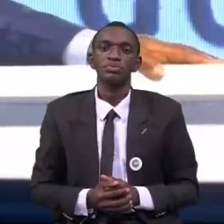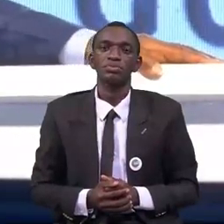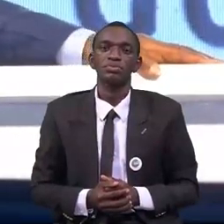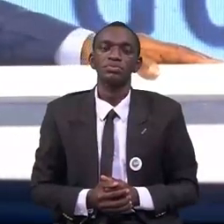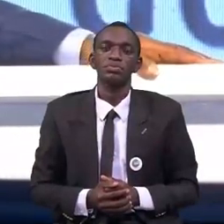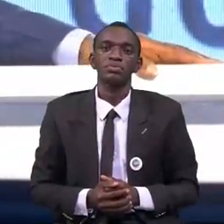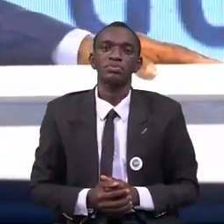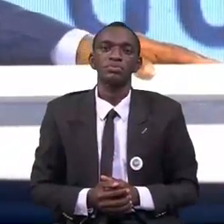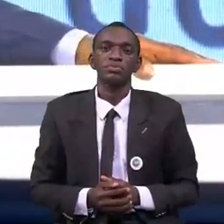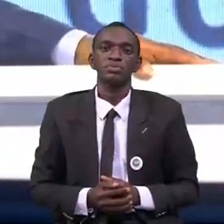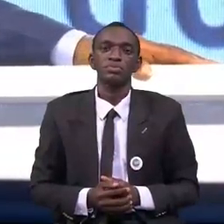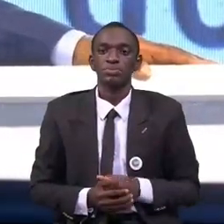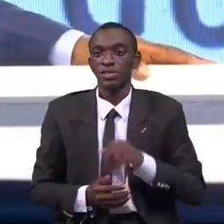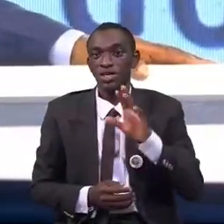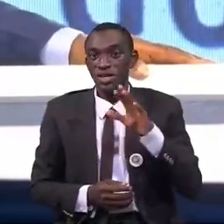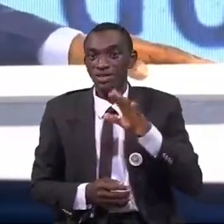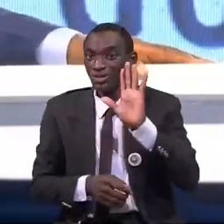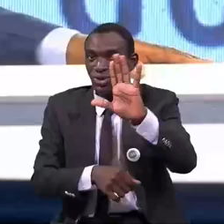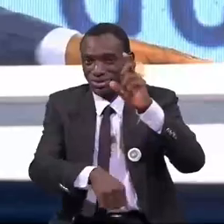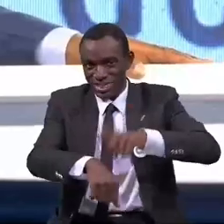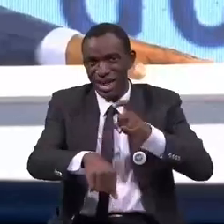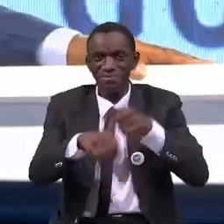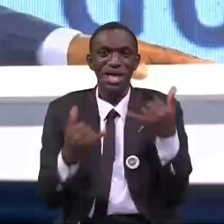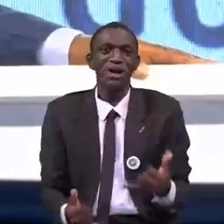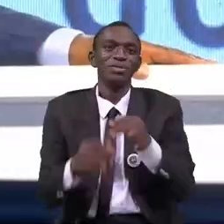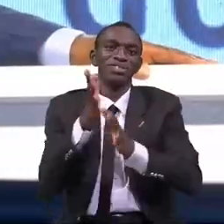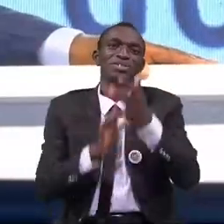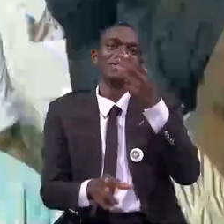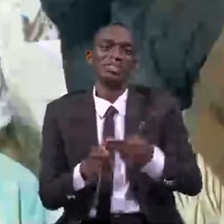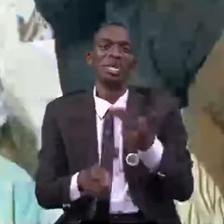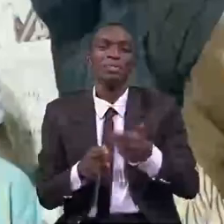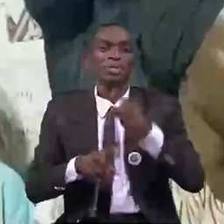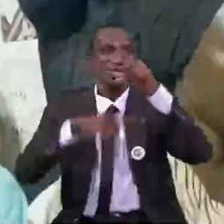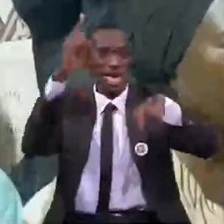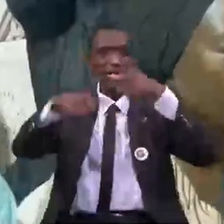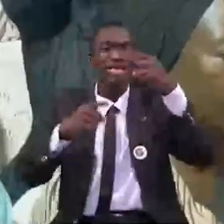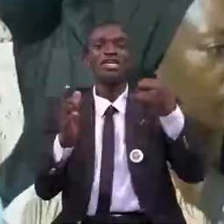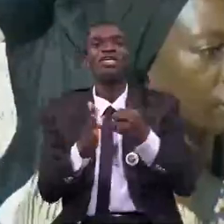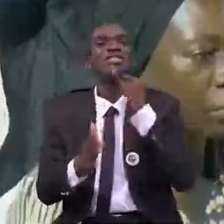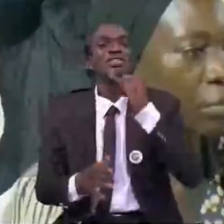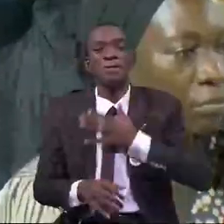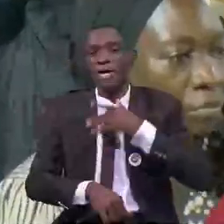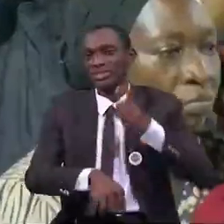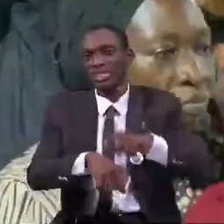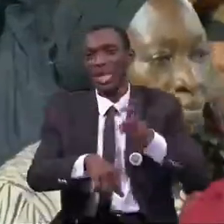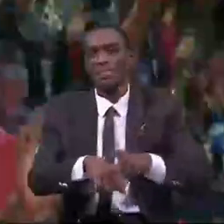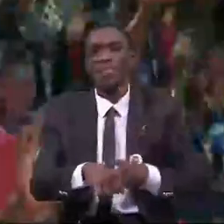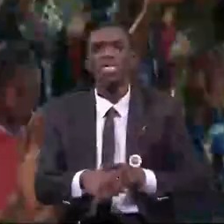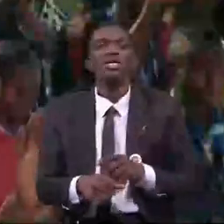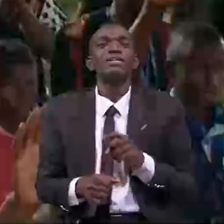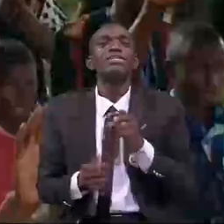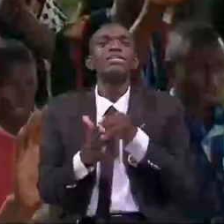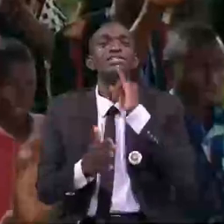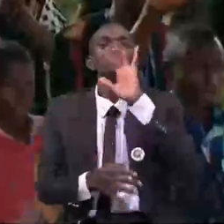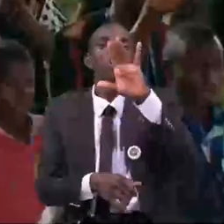sortir vous allez venir devant pour donner votre témoignage c'est votre heure c'est mon temps c'est mon heure où êtes-vous c'est